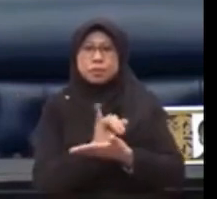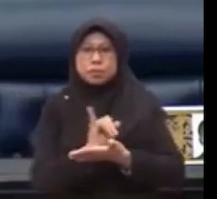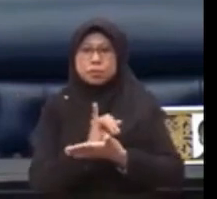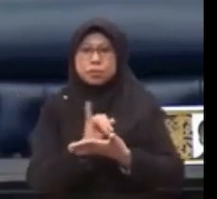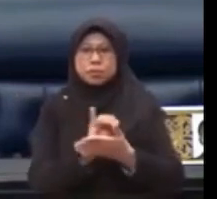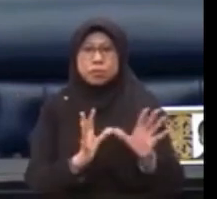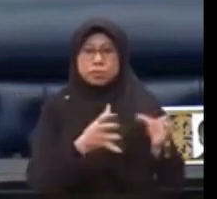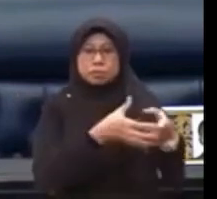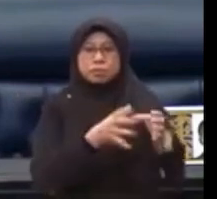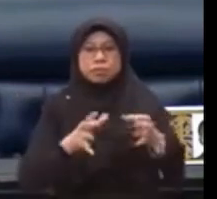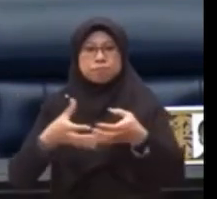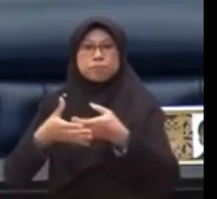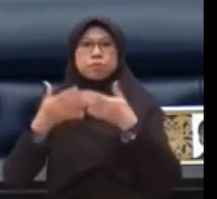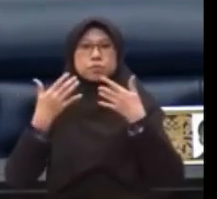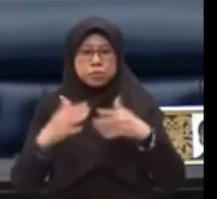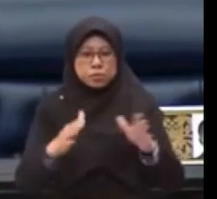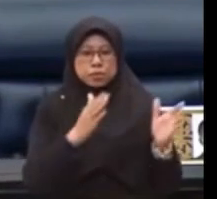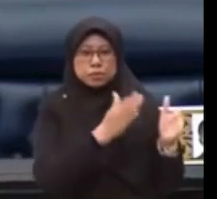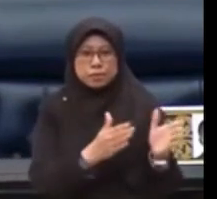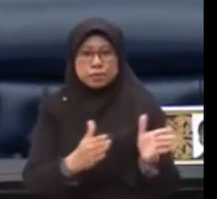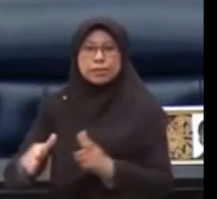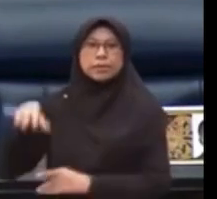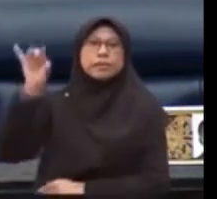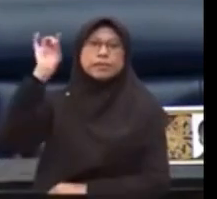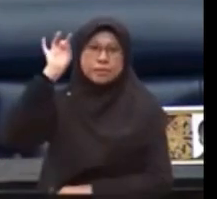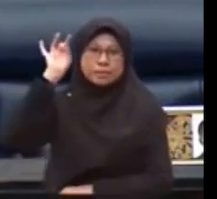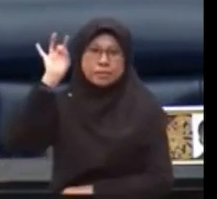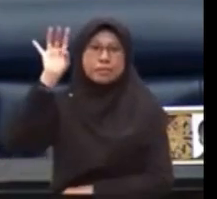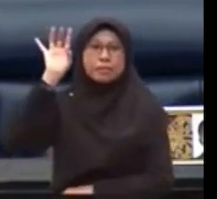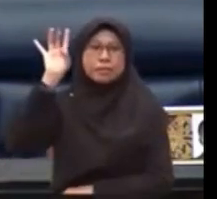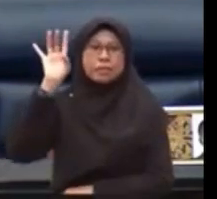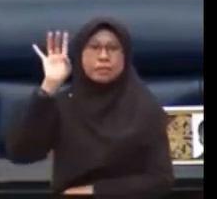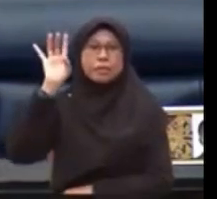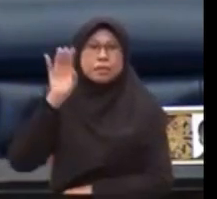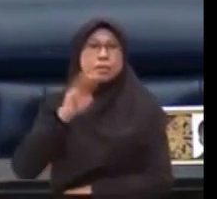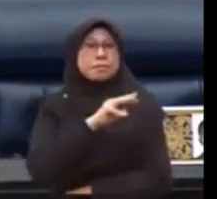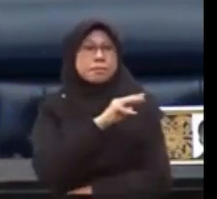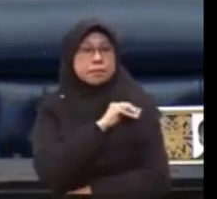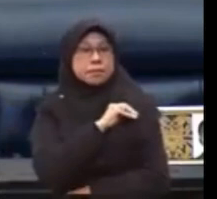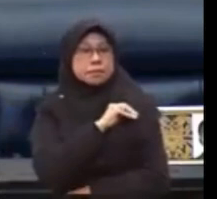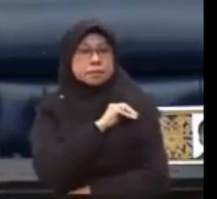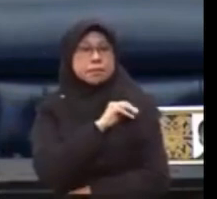juga telah dirancangkan, dan insyaAllah menteri yang berkenaan